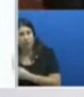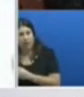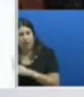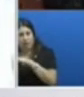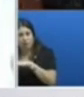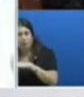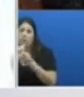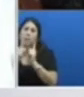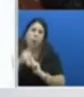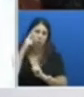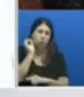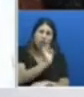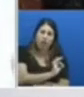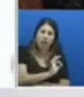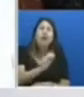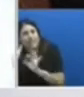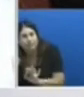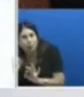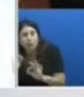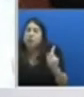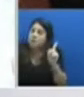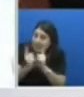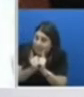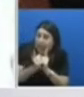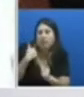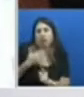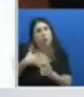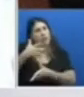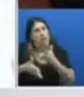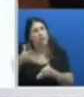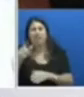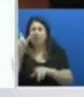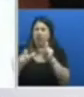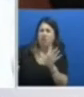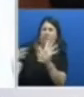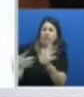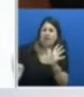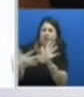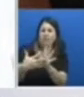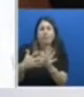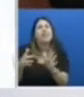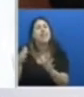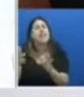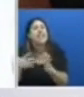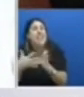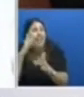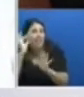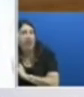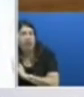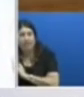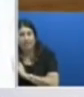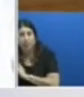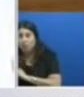אין צורך יש לנו ממשלה עם שמוקפת ב-64 מנדטים תעשה את העבודה שלה כמו שצריך בסדר עכשיו ששואלת אותי מכאן לאן